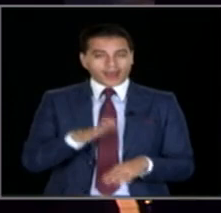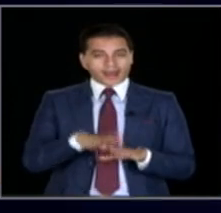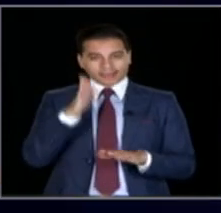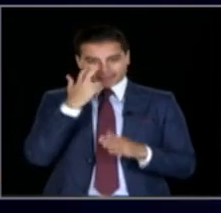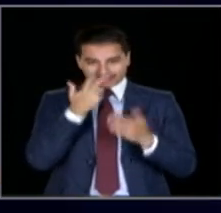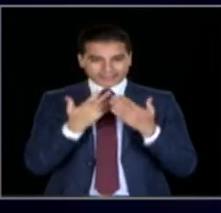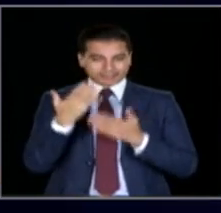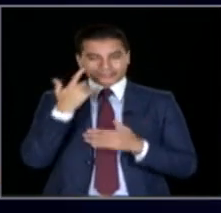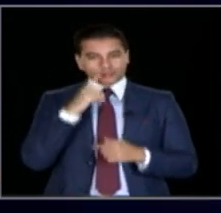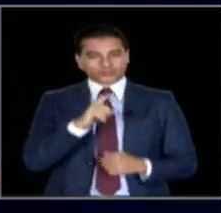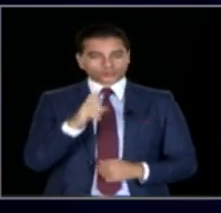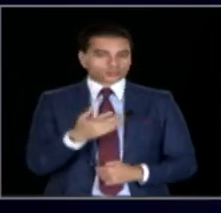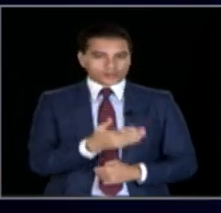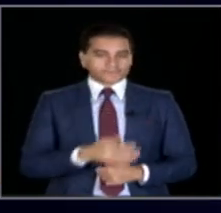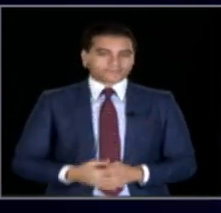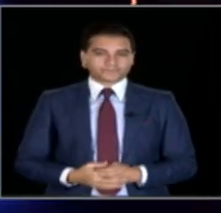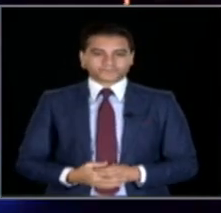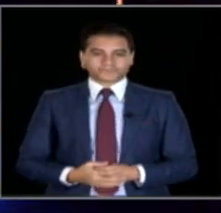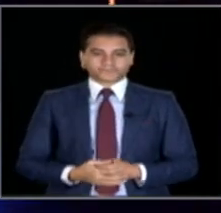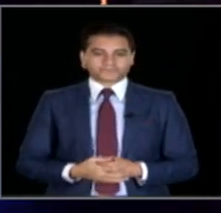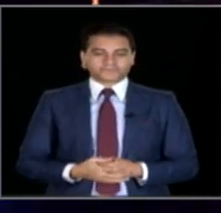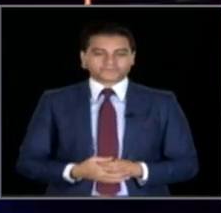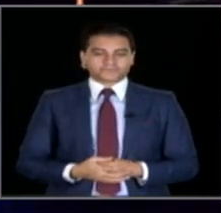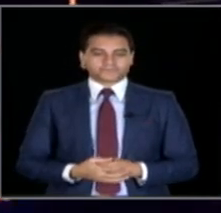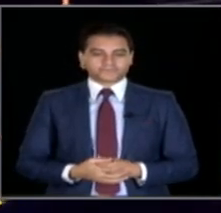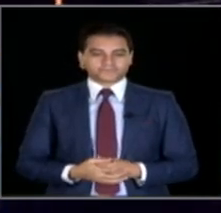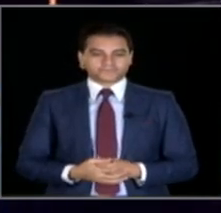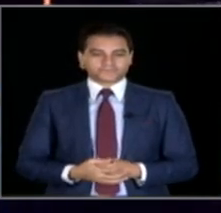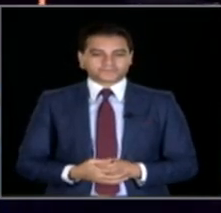التاريخ. تاريخ والسؤال: